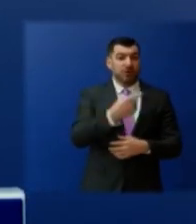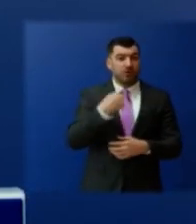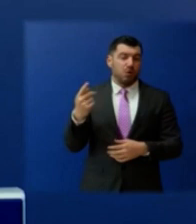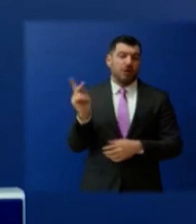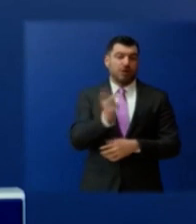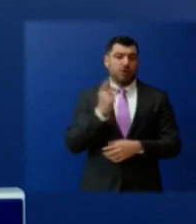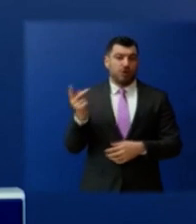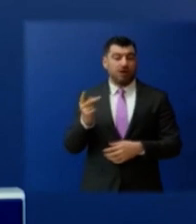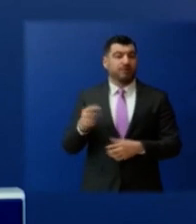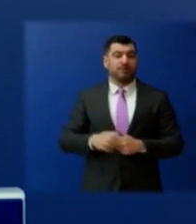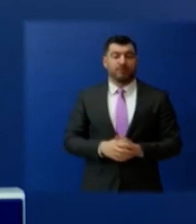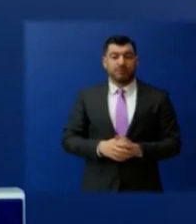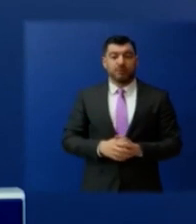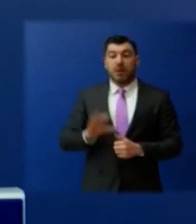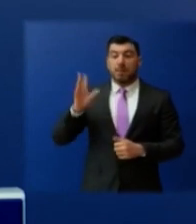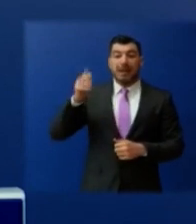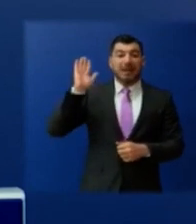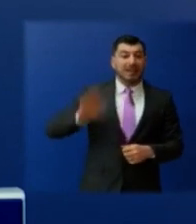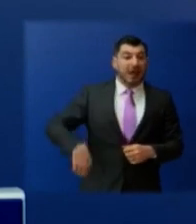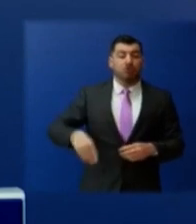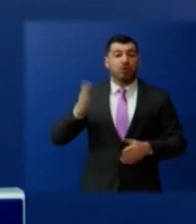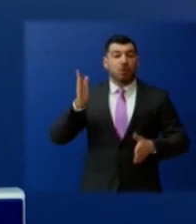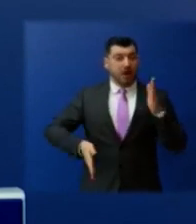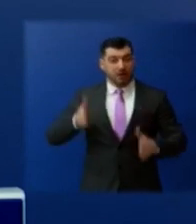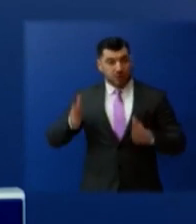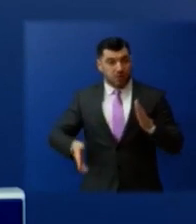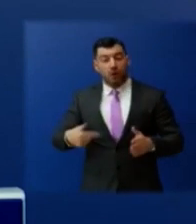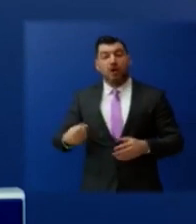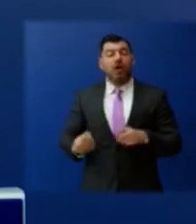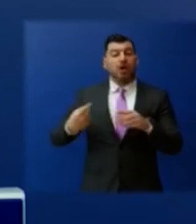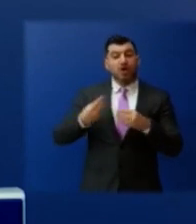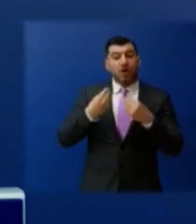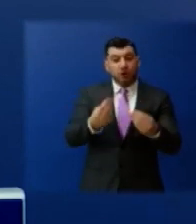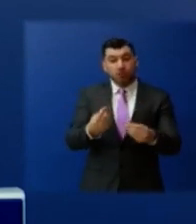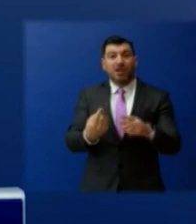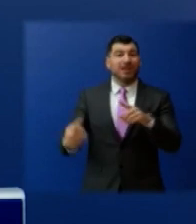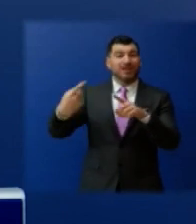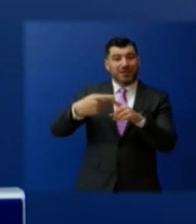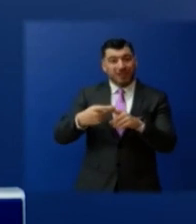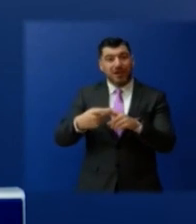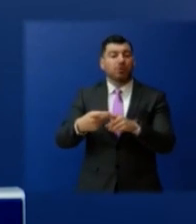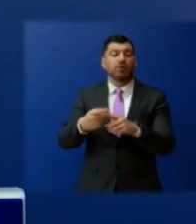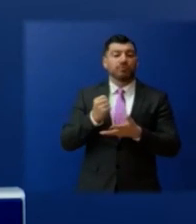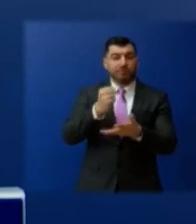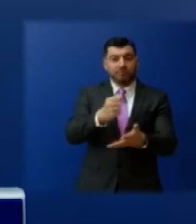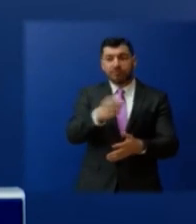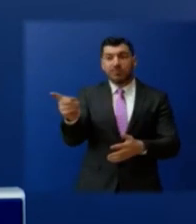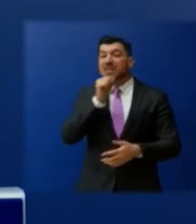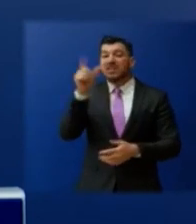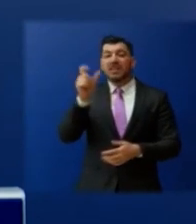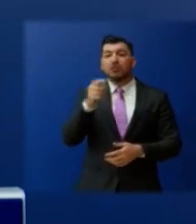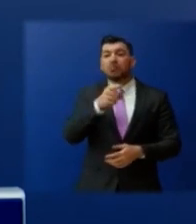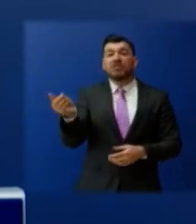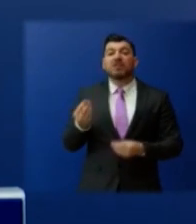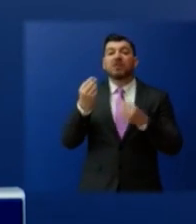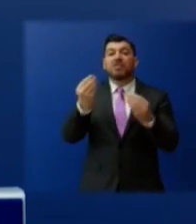τη χορήγηση μέχρι τέλος Μαρτίου έκτακτης ενίσχυσης στους συνταξιούχους που δεν έλαβαν την αύξηση σύνταξης λόγω της προσωπικής διαφοράς του